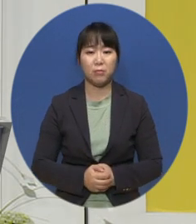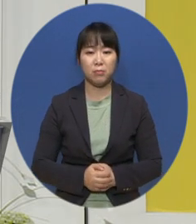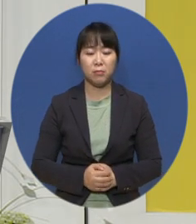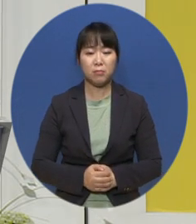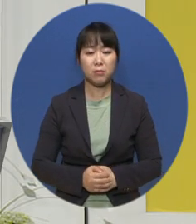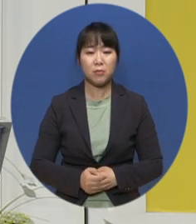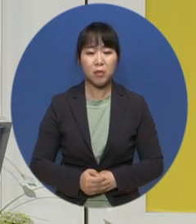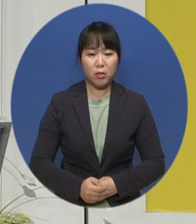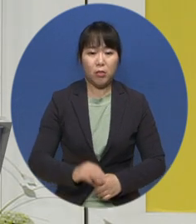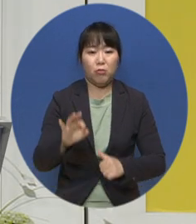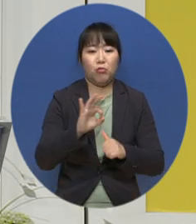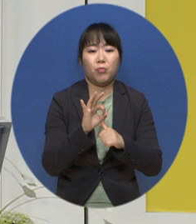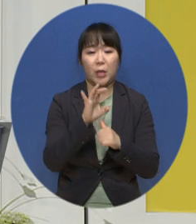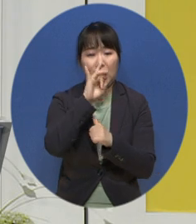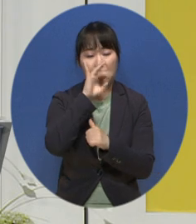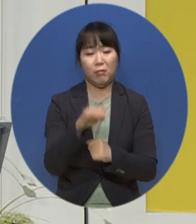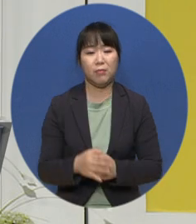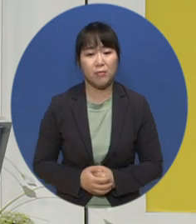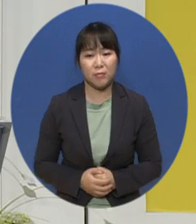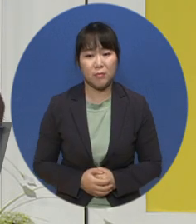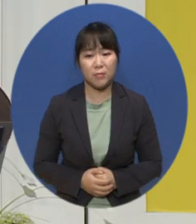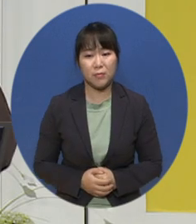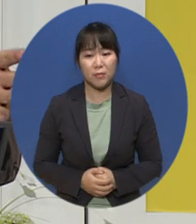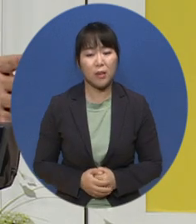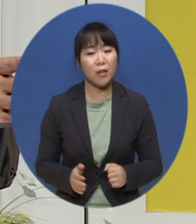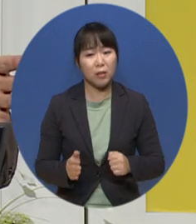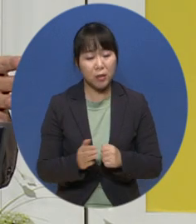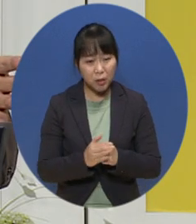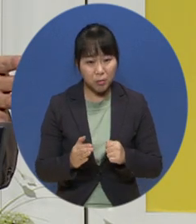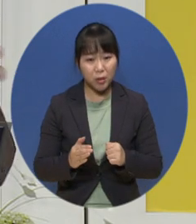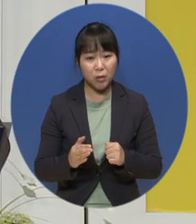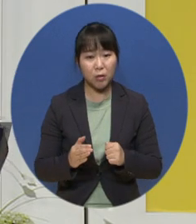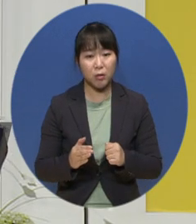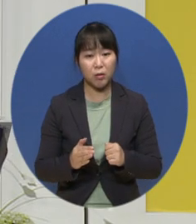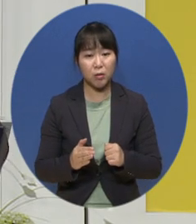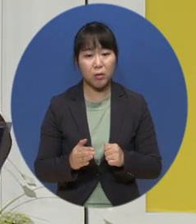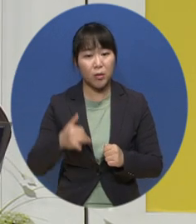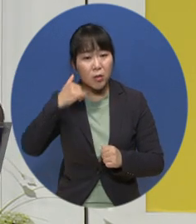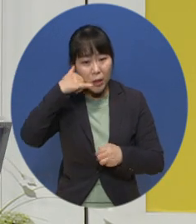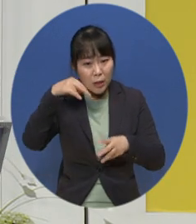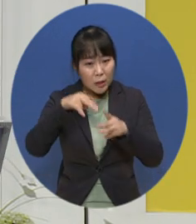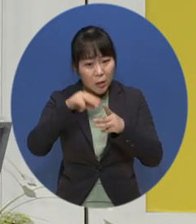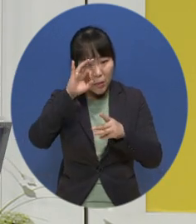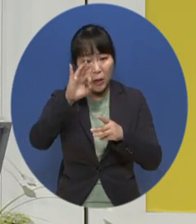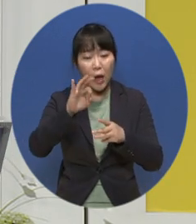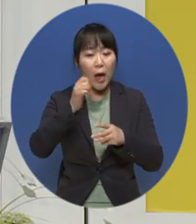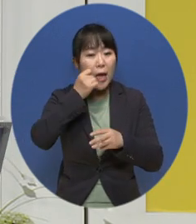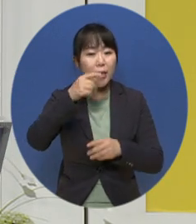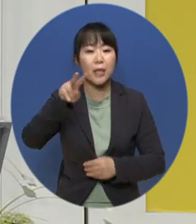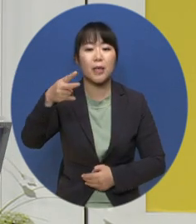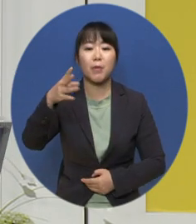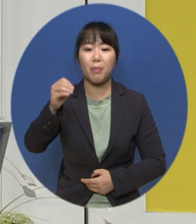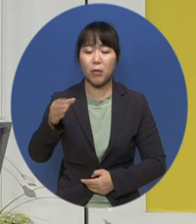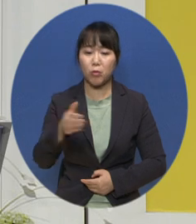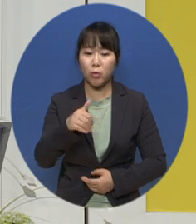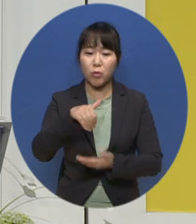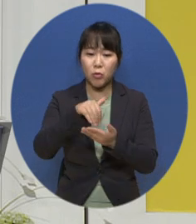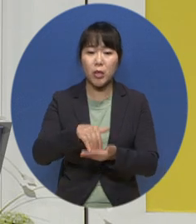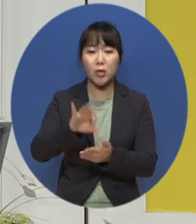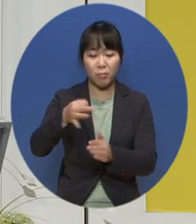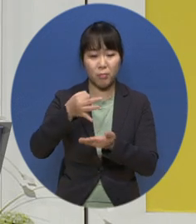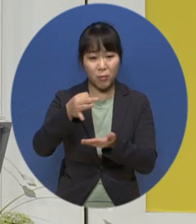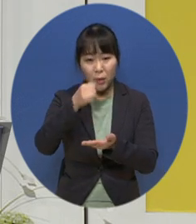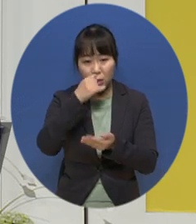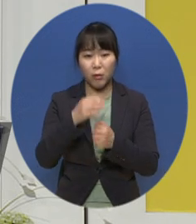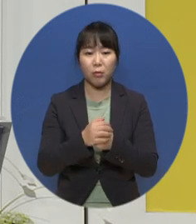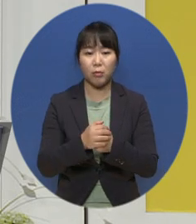그렇게 수급자가 안되는 그래서 우리 코어 센터의 이걸 만들어 보니까 한달에 200만원 최저임금을 주거든요 그럼